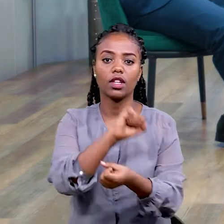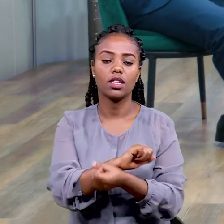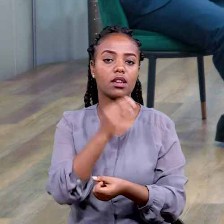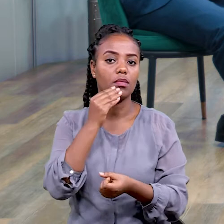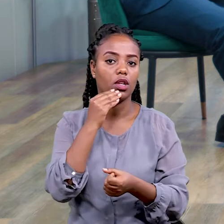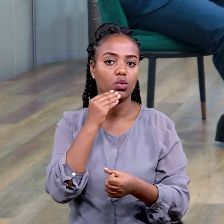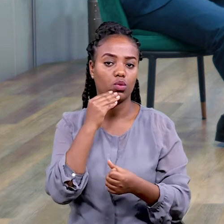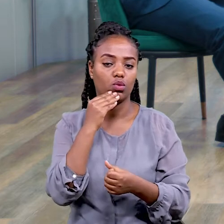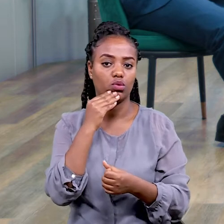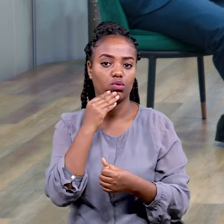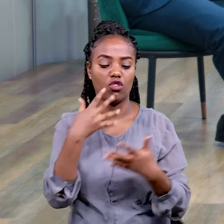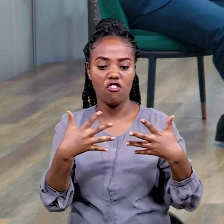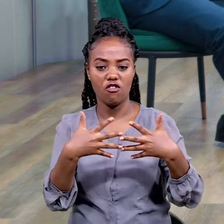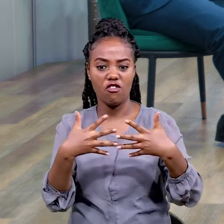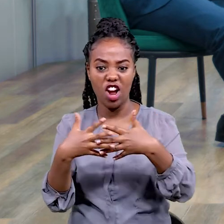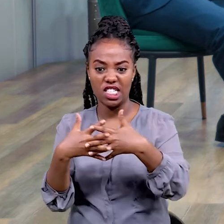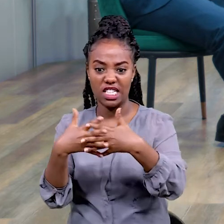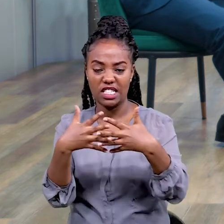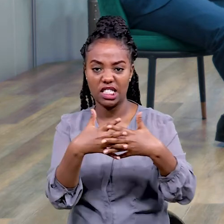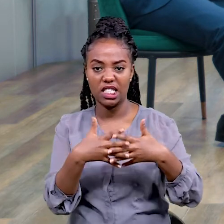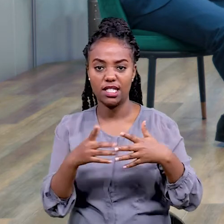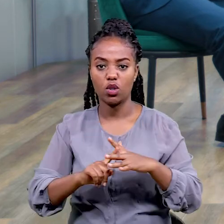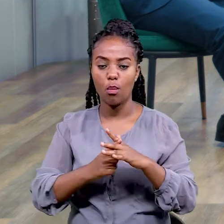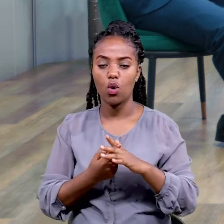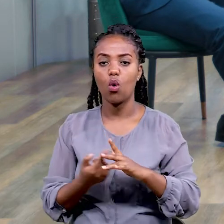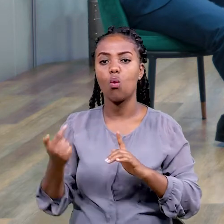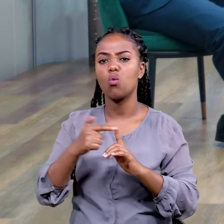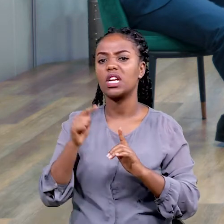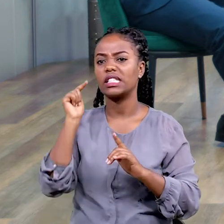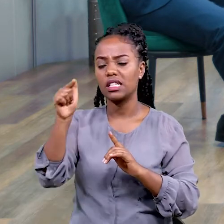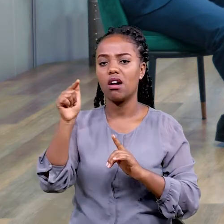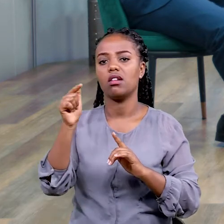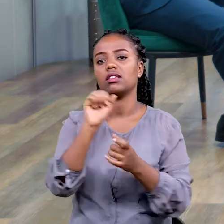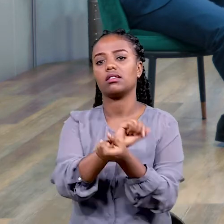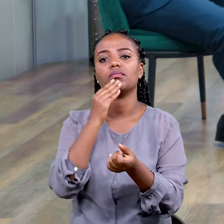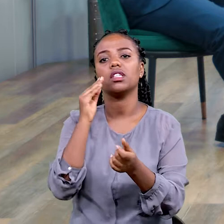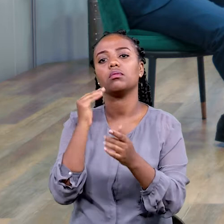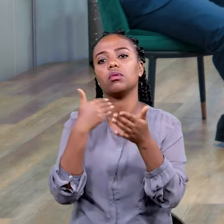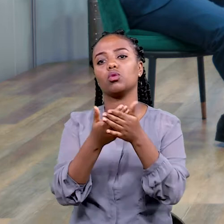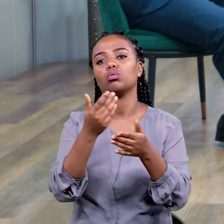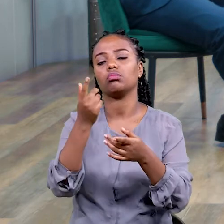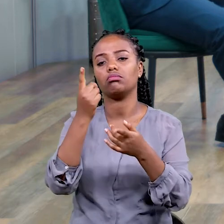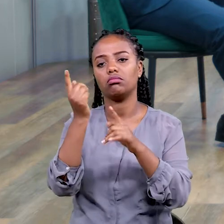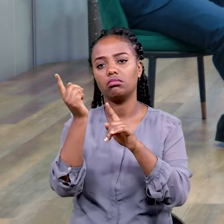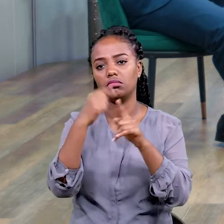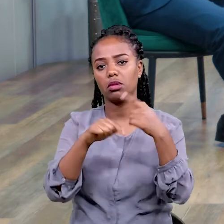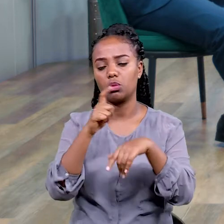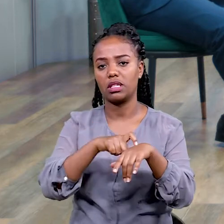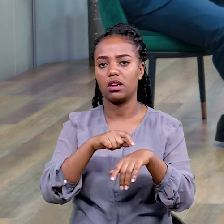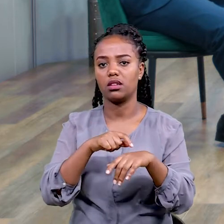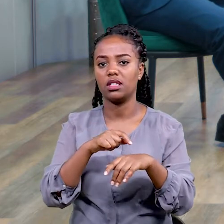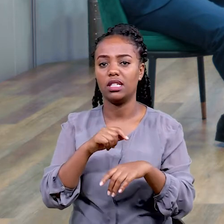ከማረሚያ ቤቱ ፋሲሊቲ ጀምሮ ወደዛ በሚመጡበት ሰዓት ላይ ከማረሚያ ቤቶቹ